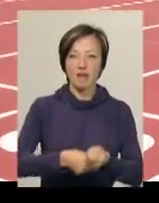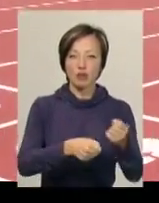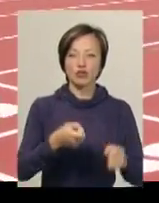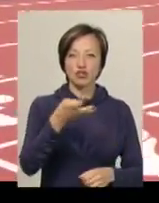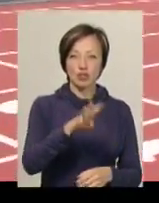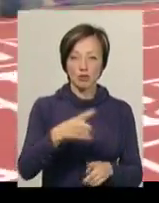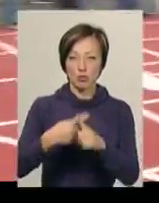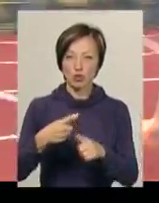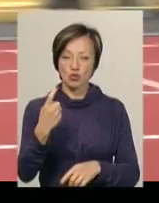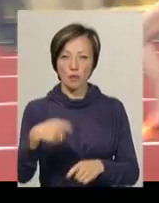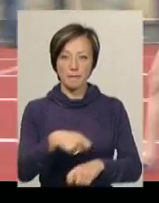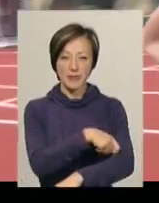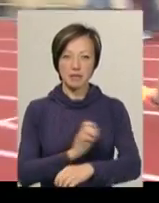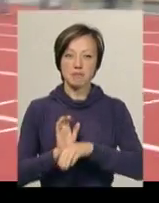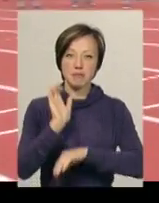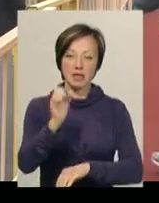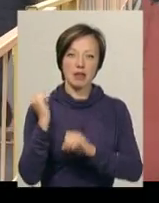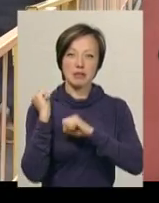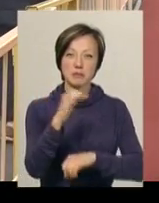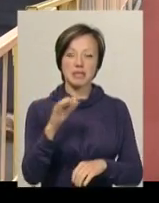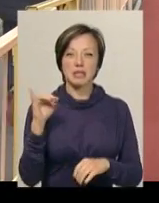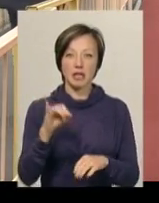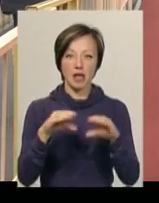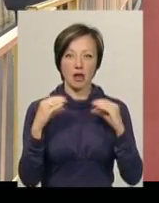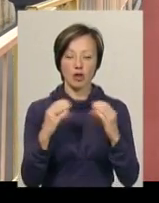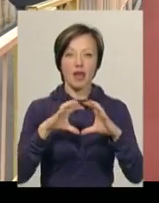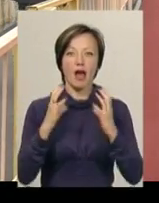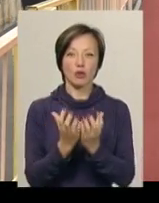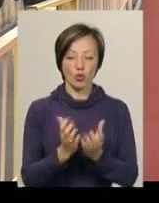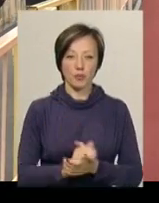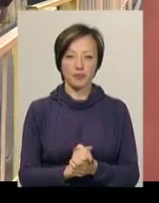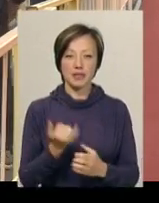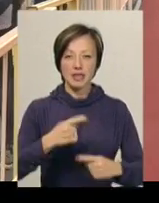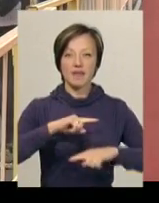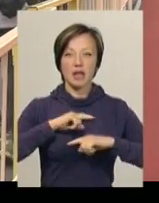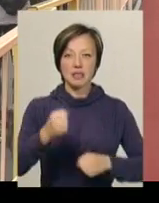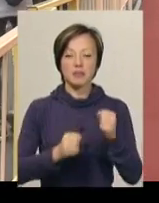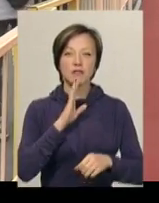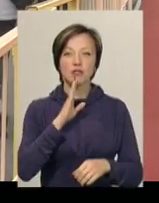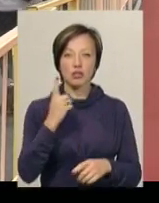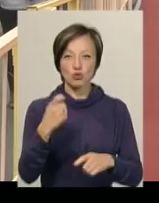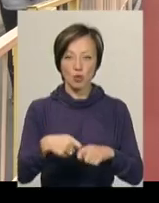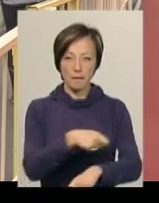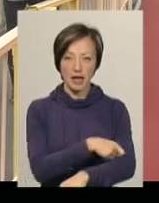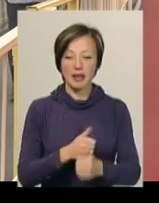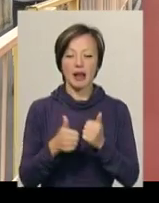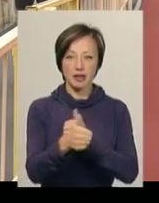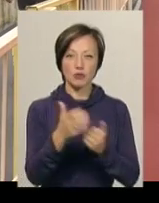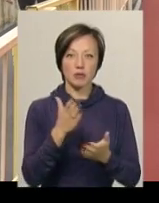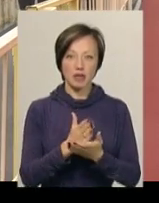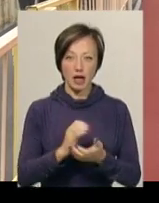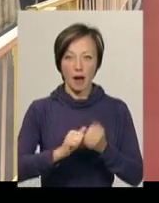метрів, метали списи і штовхали ядро. Зараз відбудеться фінальний забіг дівчат на 100 метрів. Безумовним лідером серед них